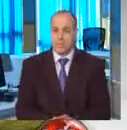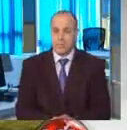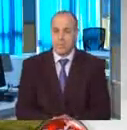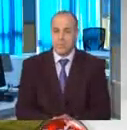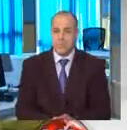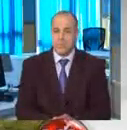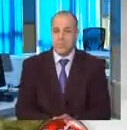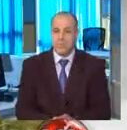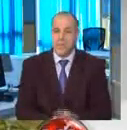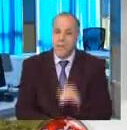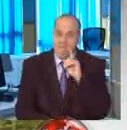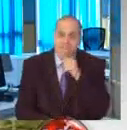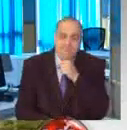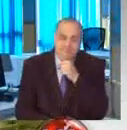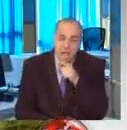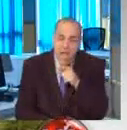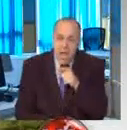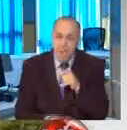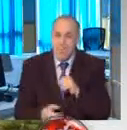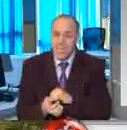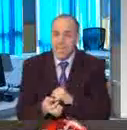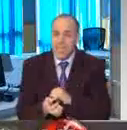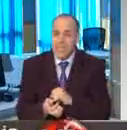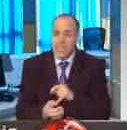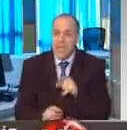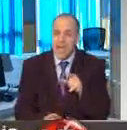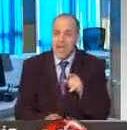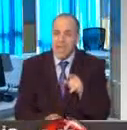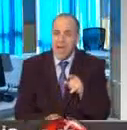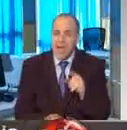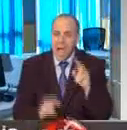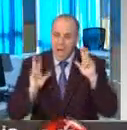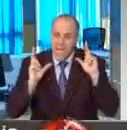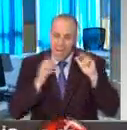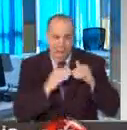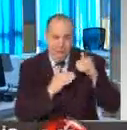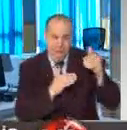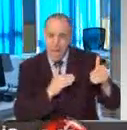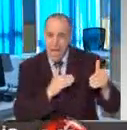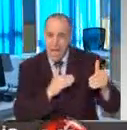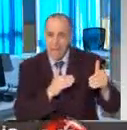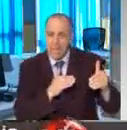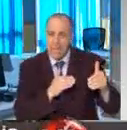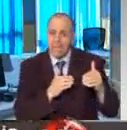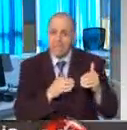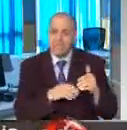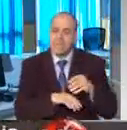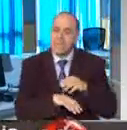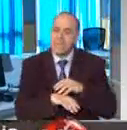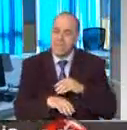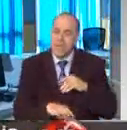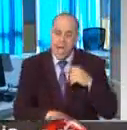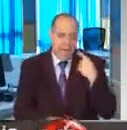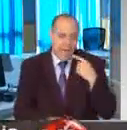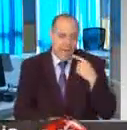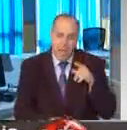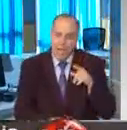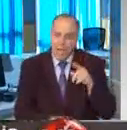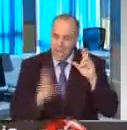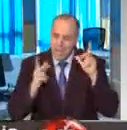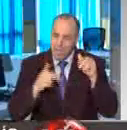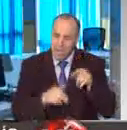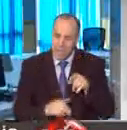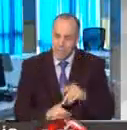الجدة سلمى حمادة أصيلة منطقة منزل بالقاسمي الجوفية التابعة لبلدية أزمور من معتمدية قليبيا من ولاية